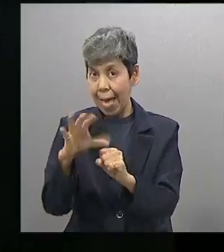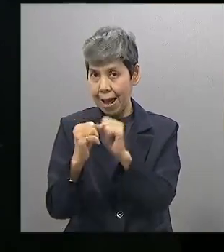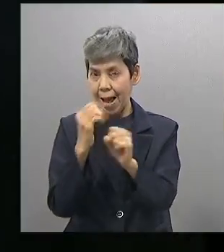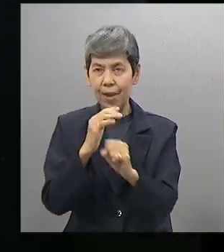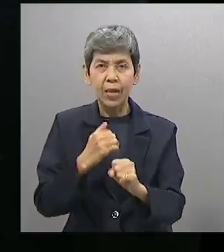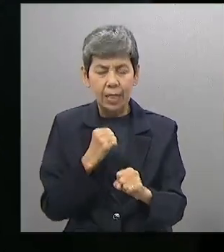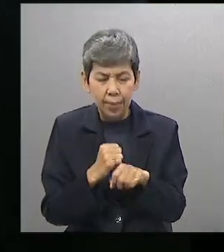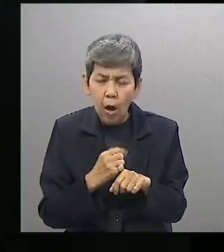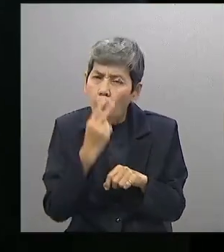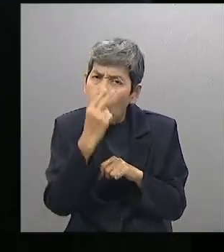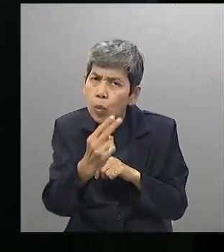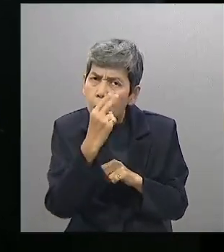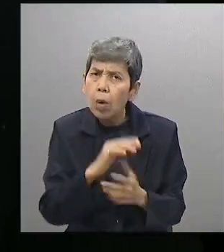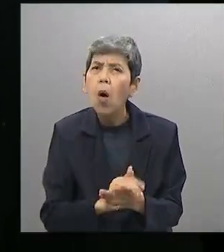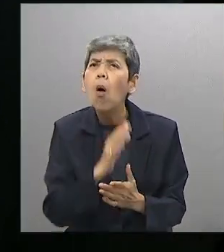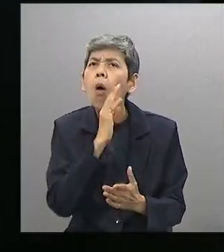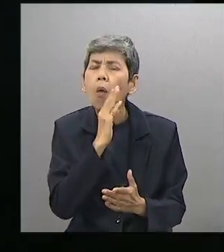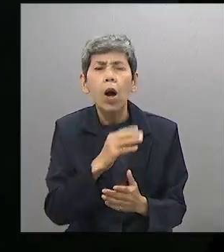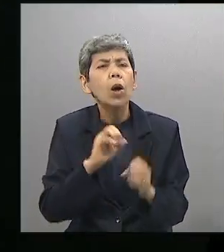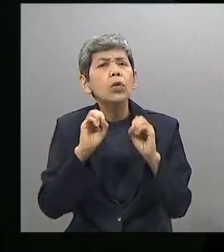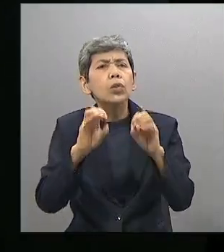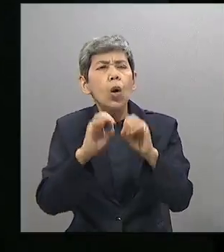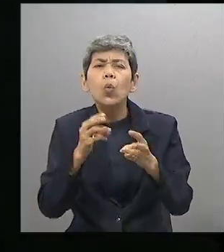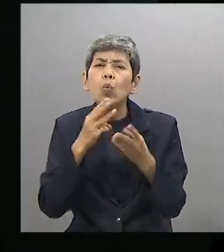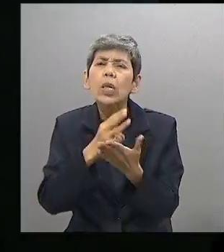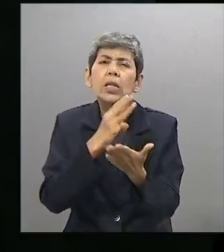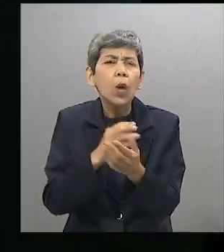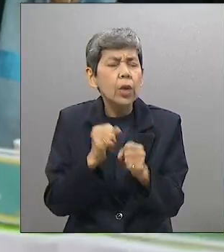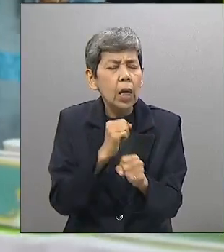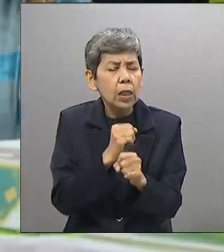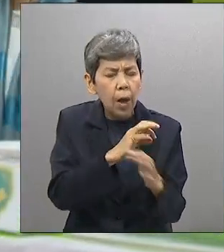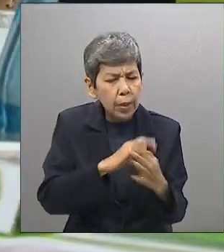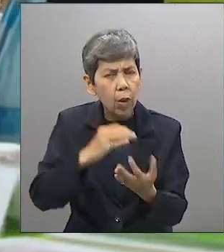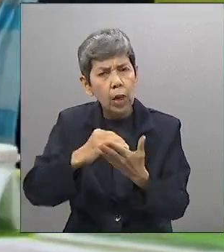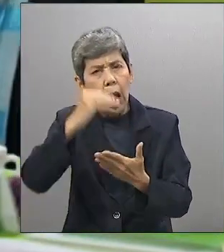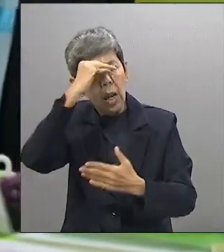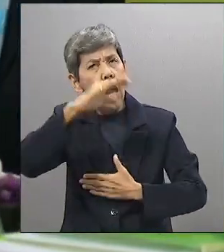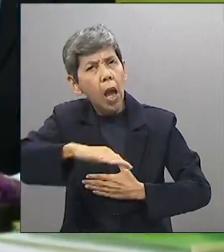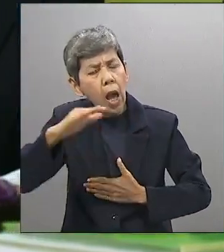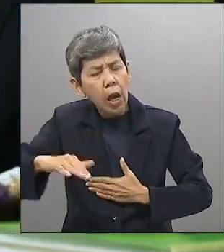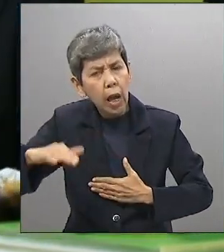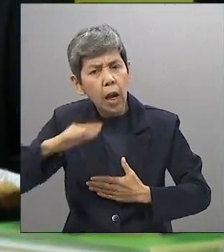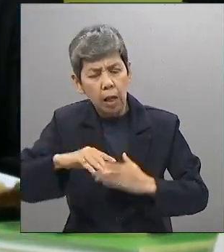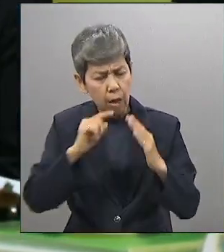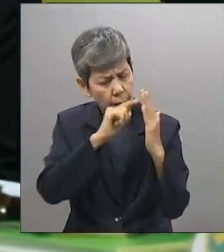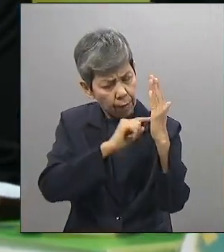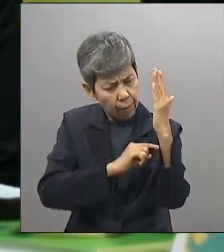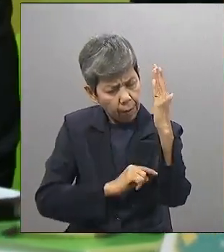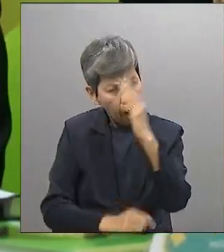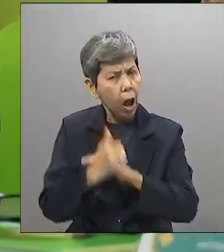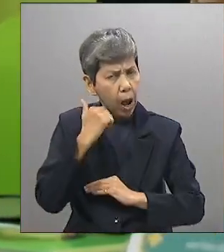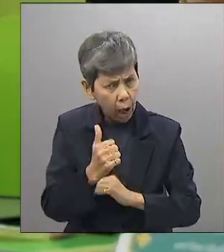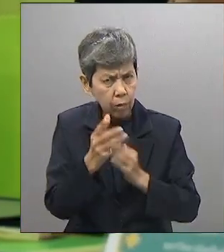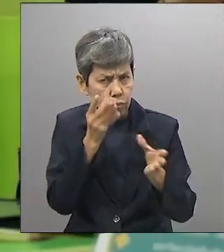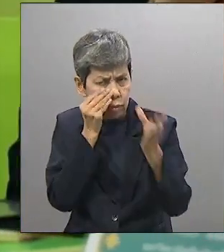ขยายผลว่าสอนวิา STEM ทำยัไให้มเข้าถงน้ๆ ในทุกๆ ภาค ภูมิภคของประเท